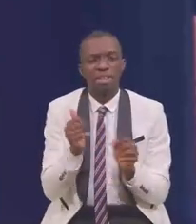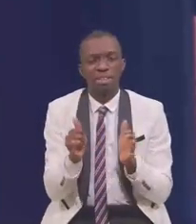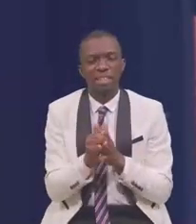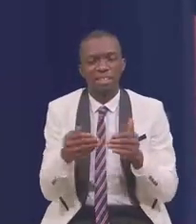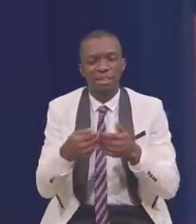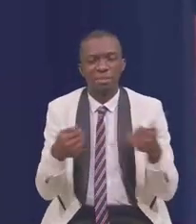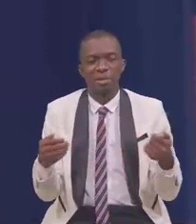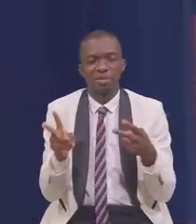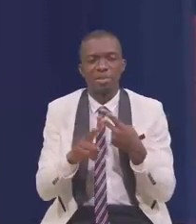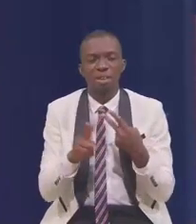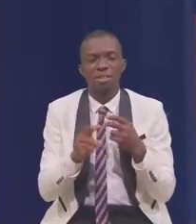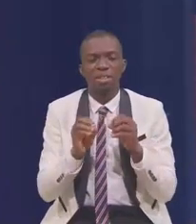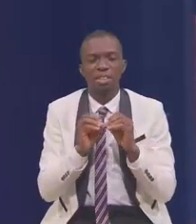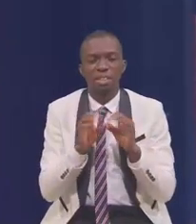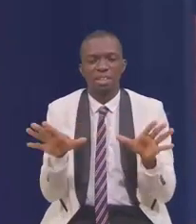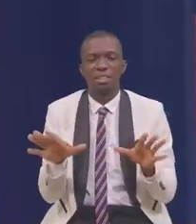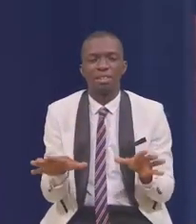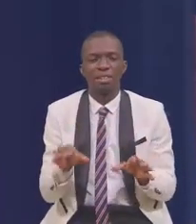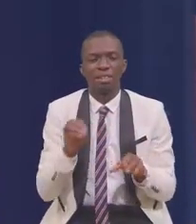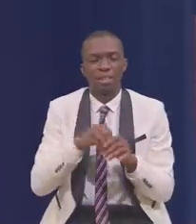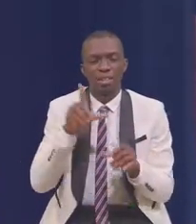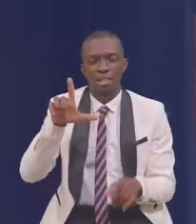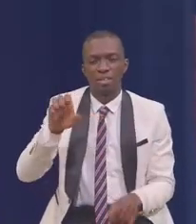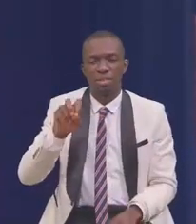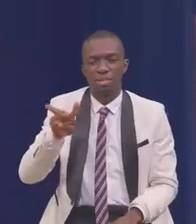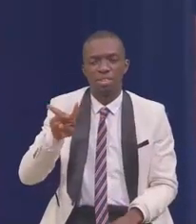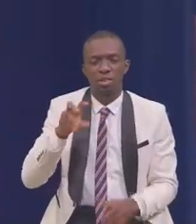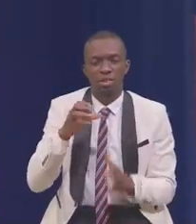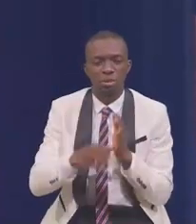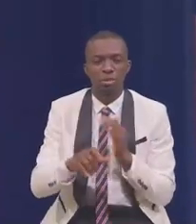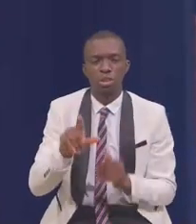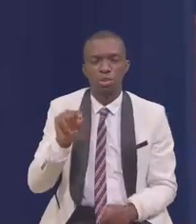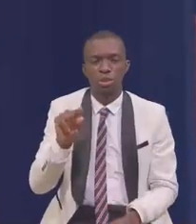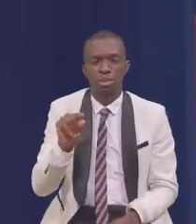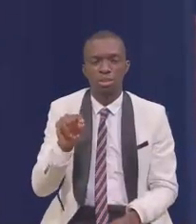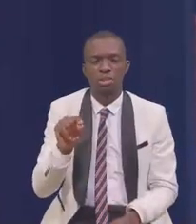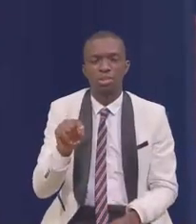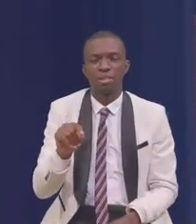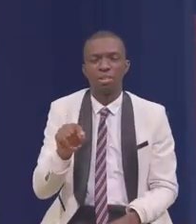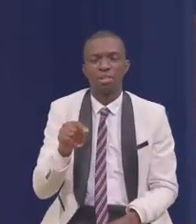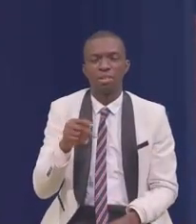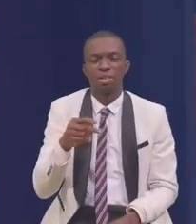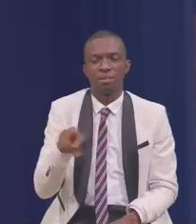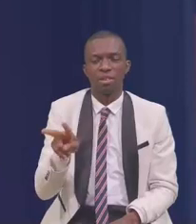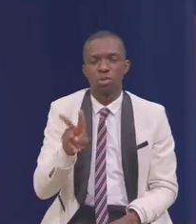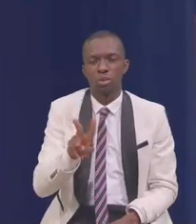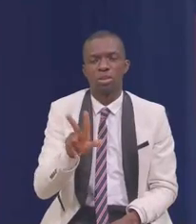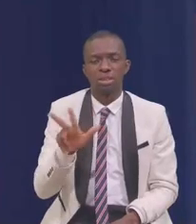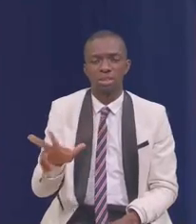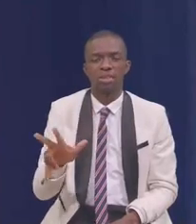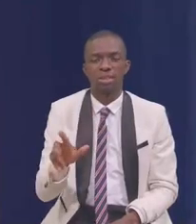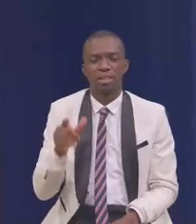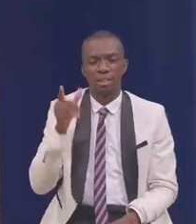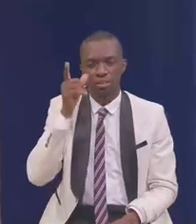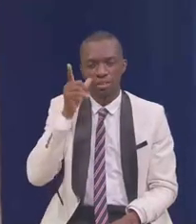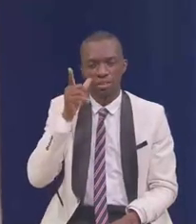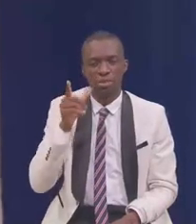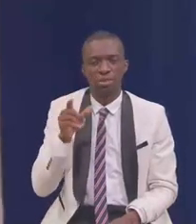distinction très claire. Lévitique chapitre 20, 23. Lévitique